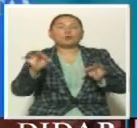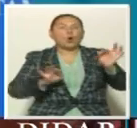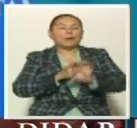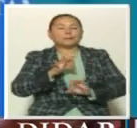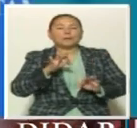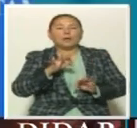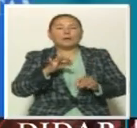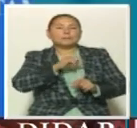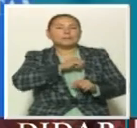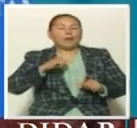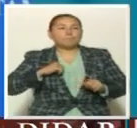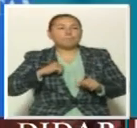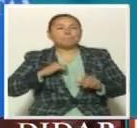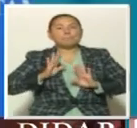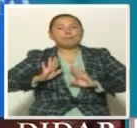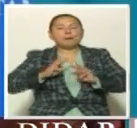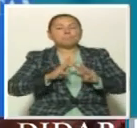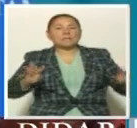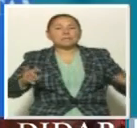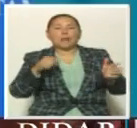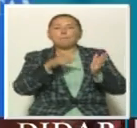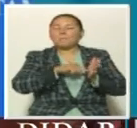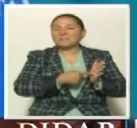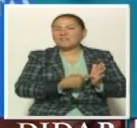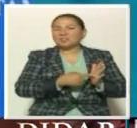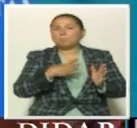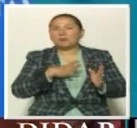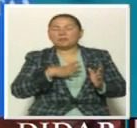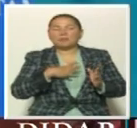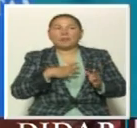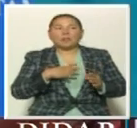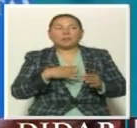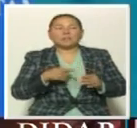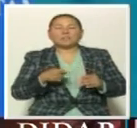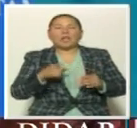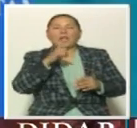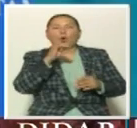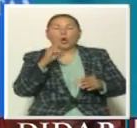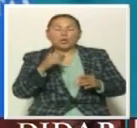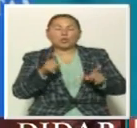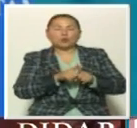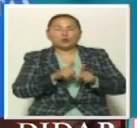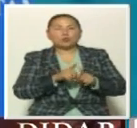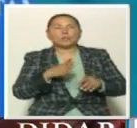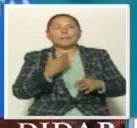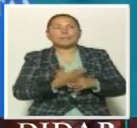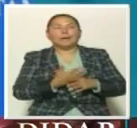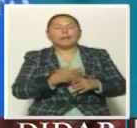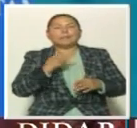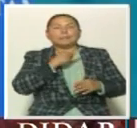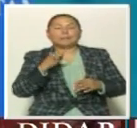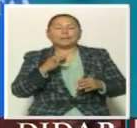Казахстан» самим премьер-министром были обозначены передовые цели в области экологии, в том числе по